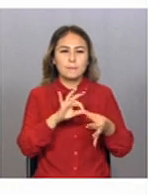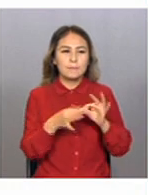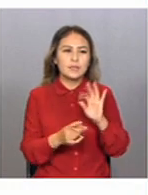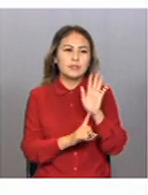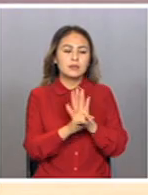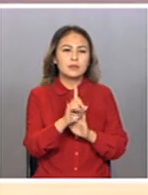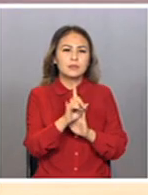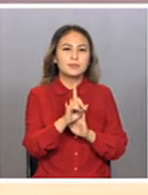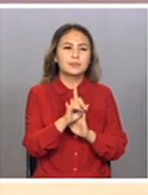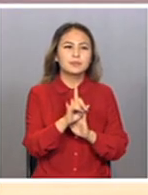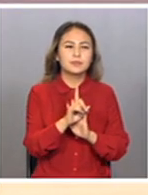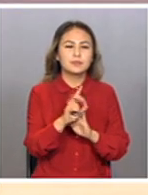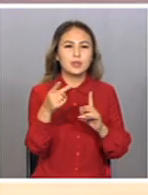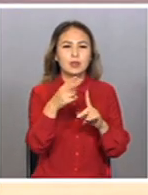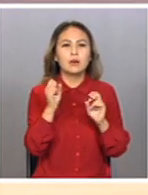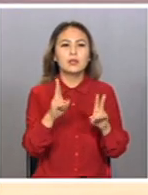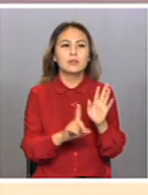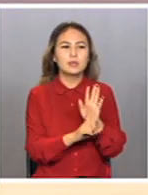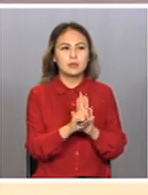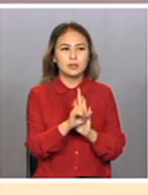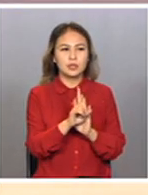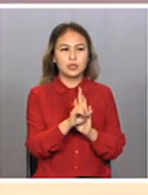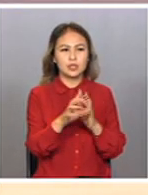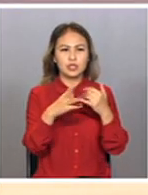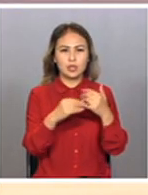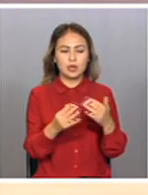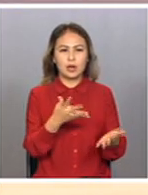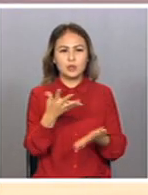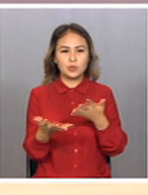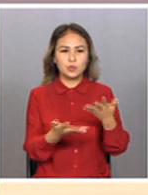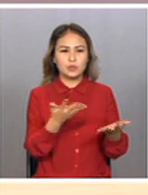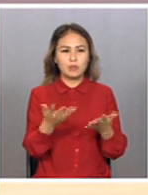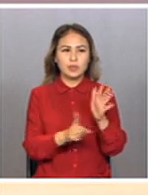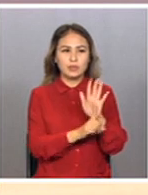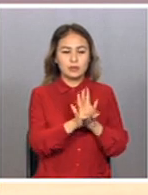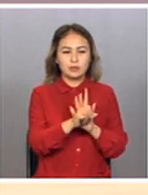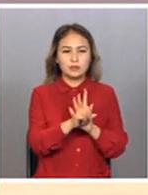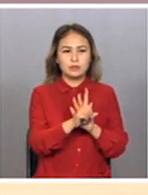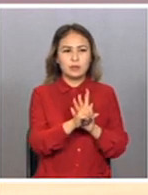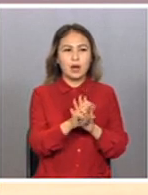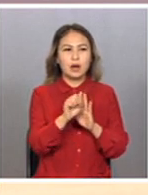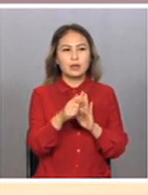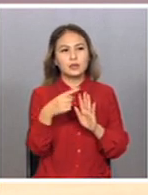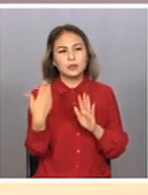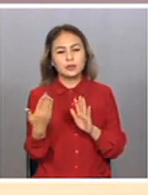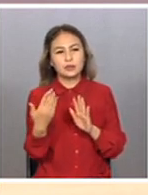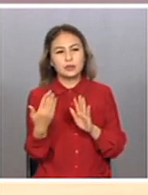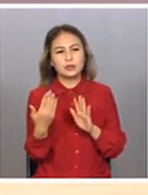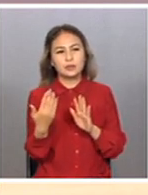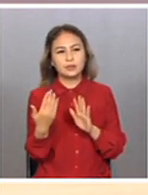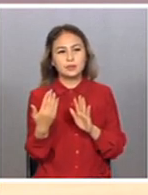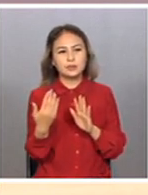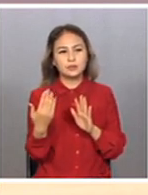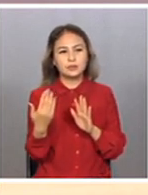келер болсақ, мәтін қалай басталды? Жер қазу жұмысынан басталды. Ал енді ғажайып бақ